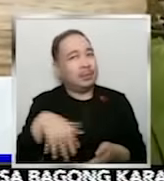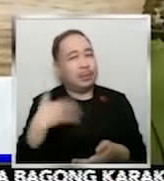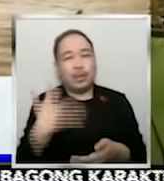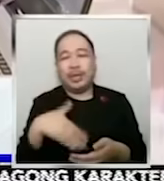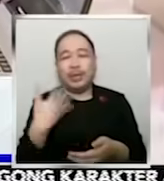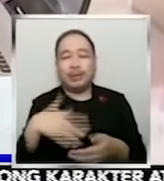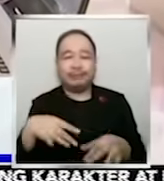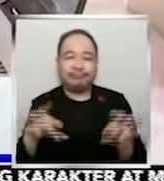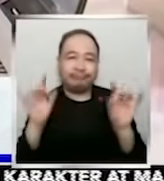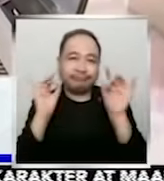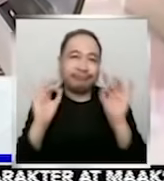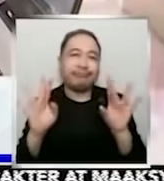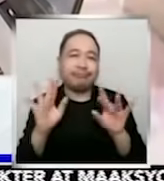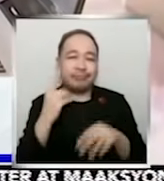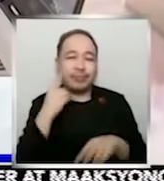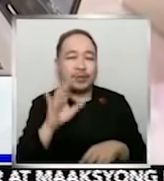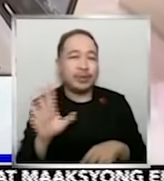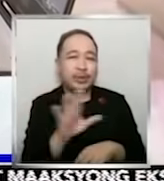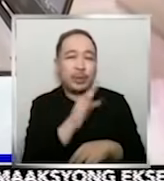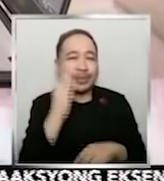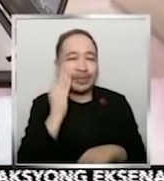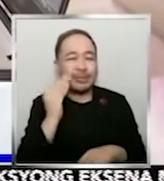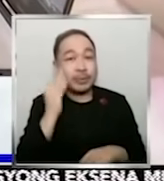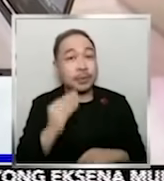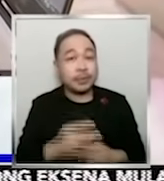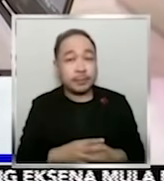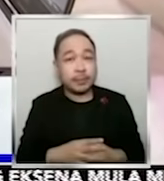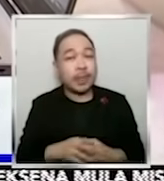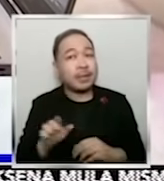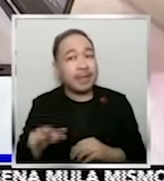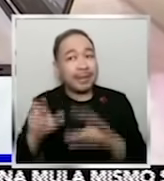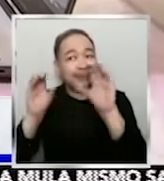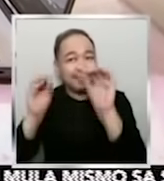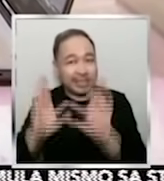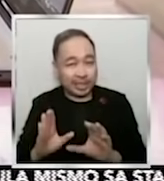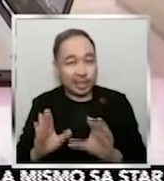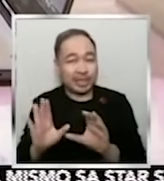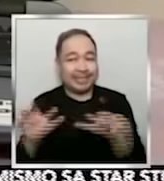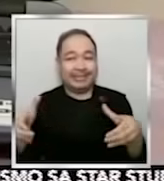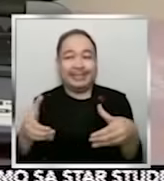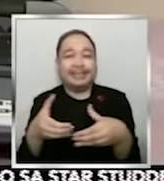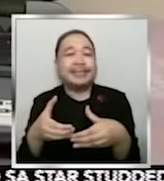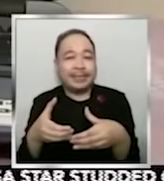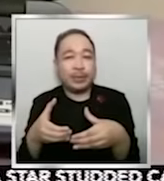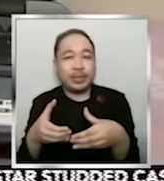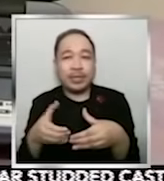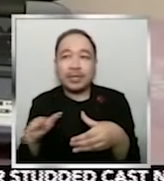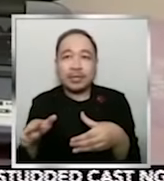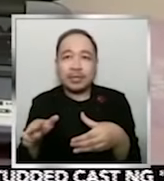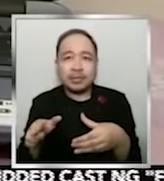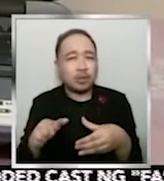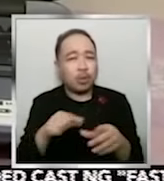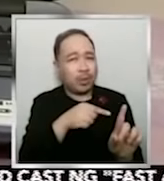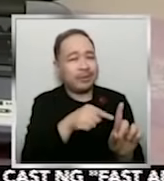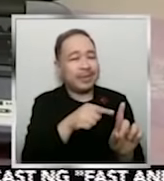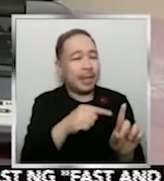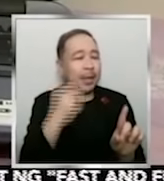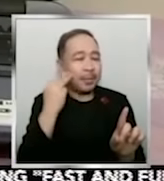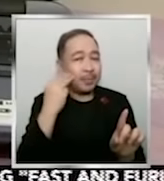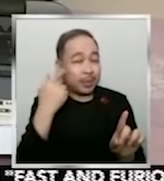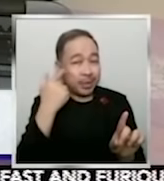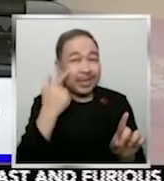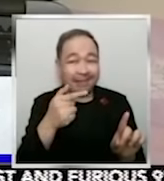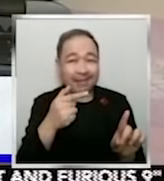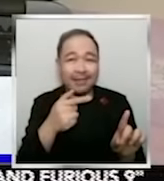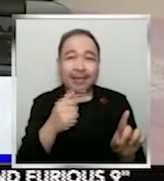nila. Ayon sa Teachers Dignity Coalition, hindi nag-iisa si Garcia dahil nasa 20 guro ang nag-ulat